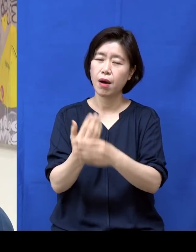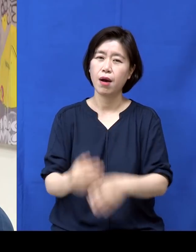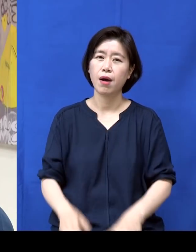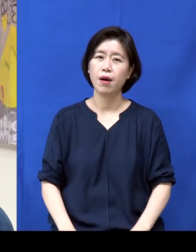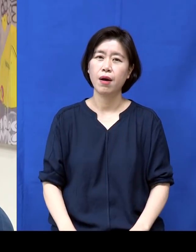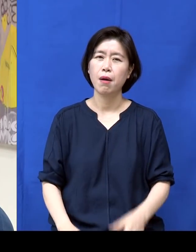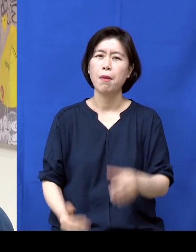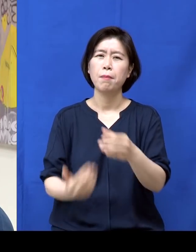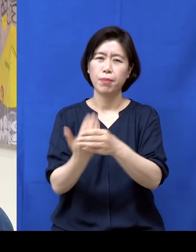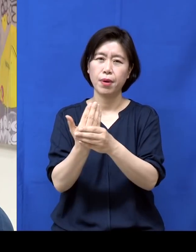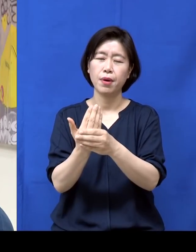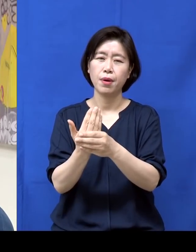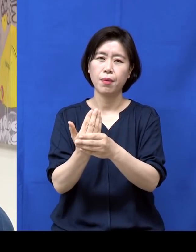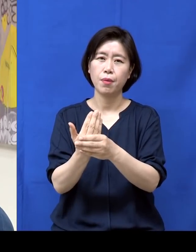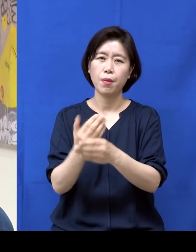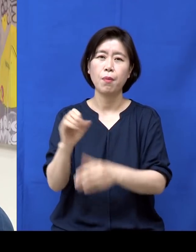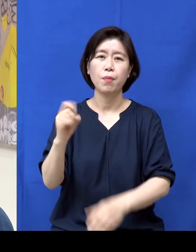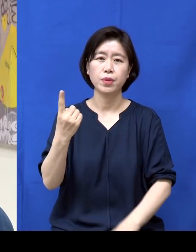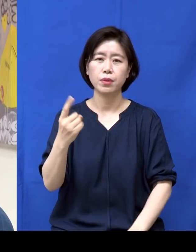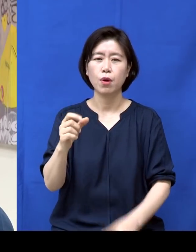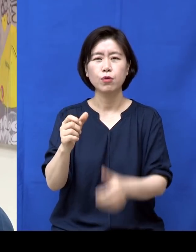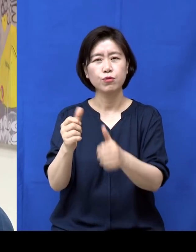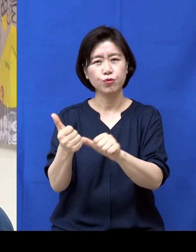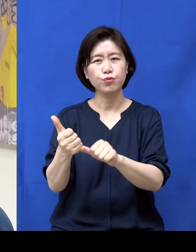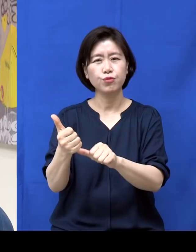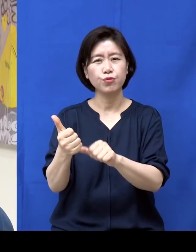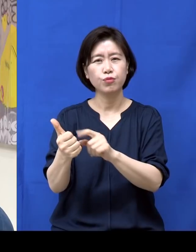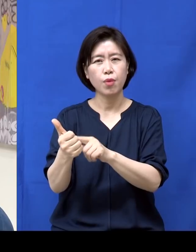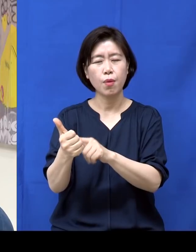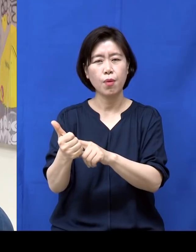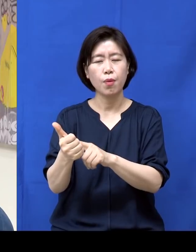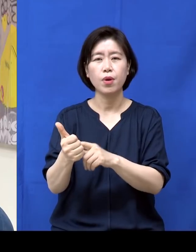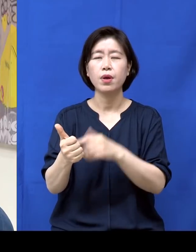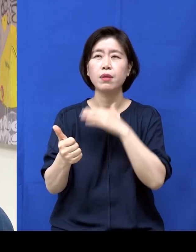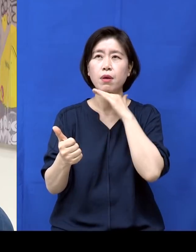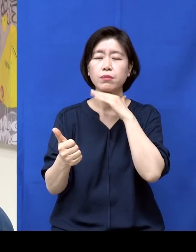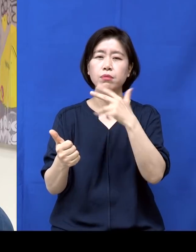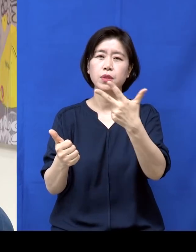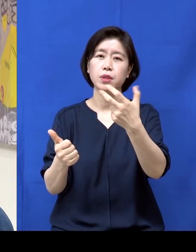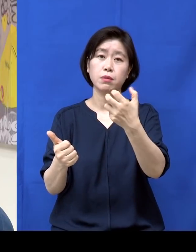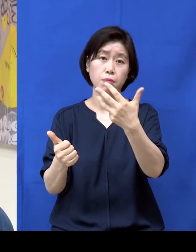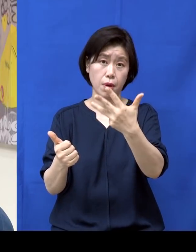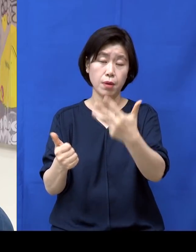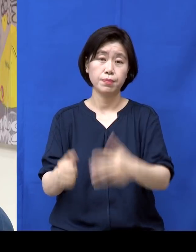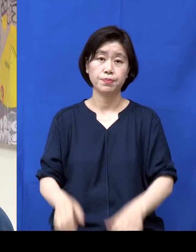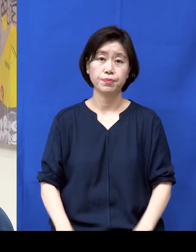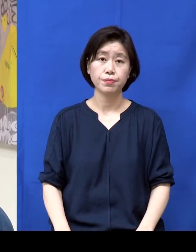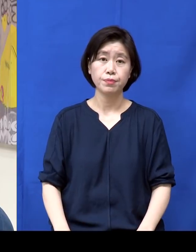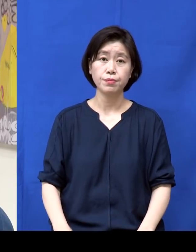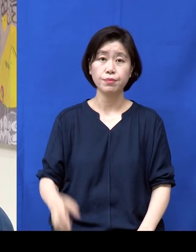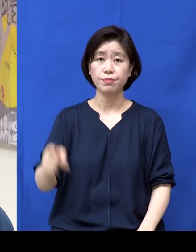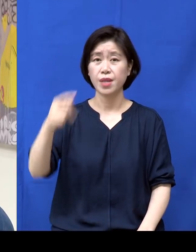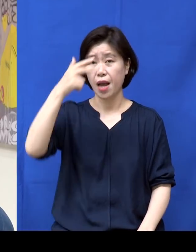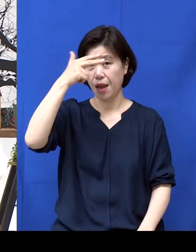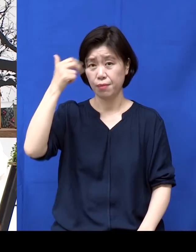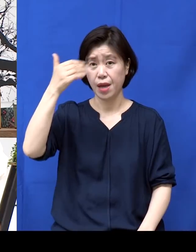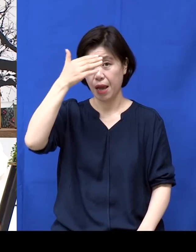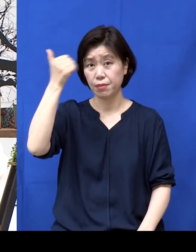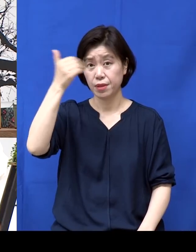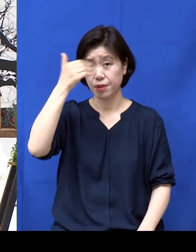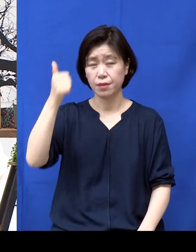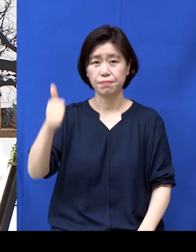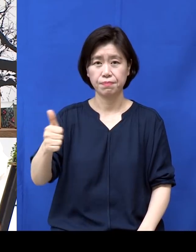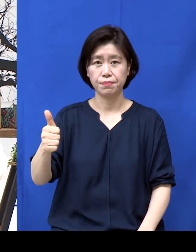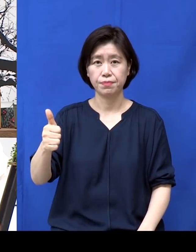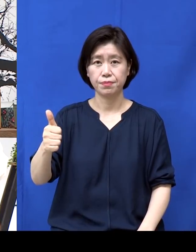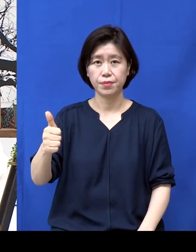78세 된 할아버지셨는데 시골에 계신 분인데 이 할아버지가 저녁에 밤에 약주를 한잔 하시고